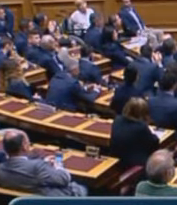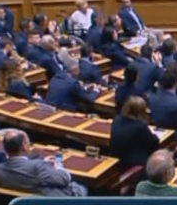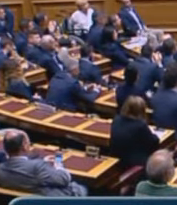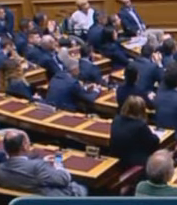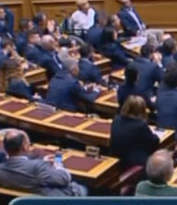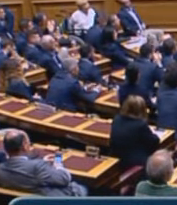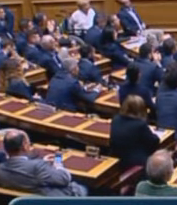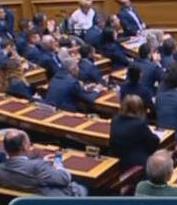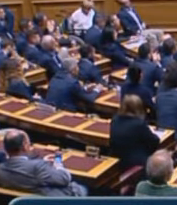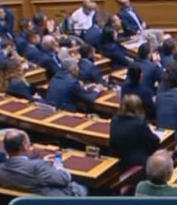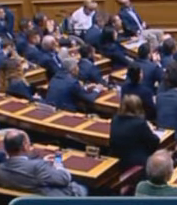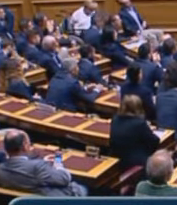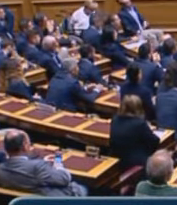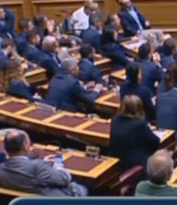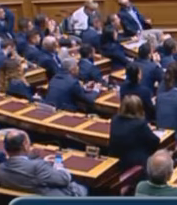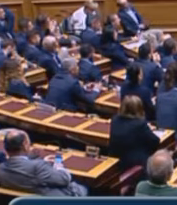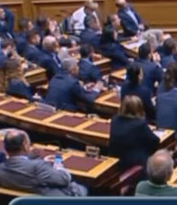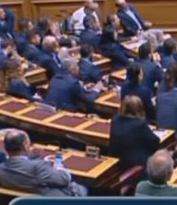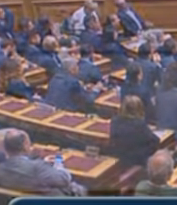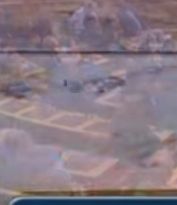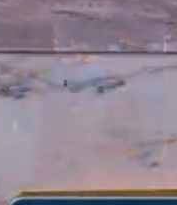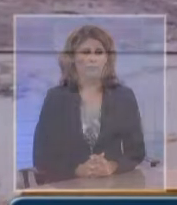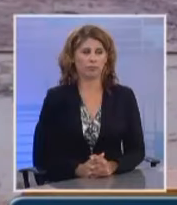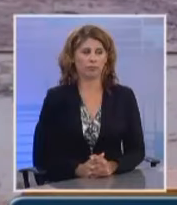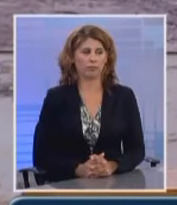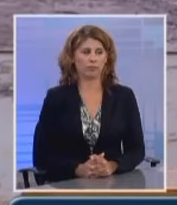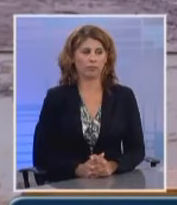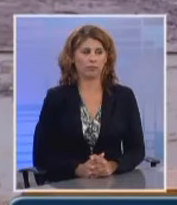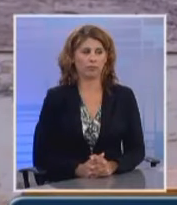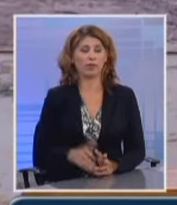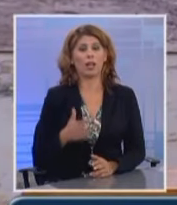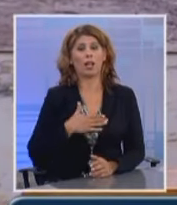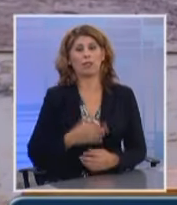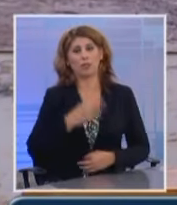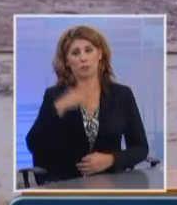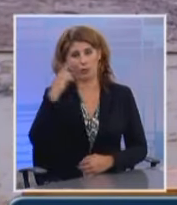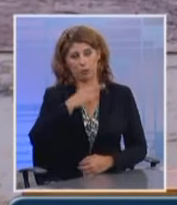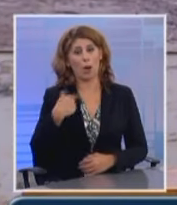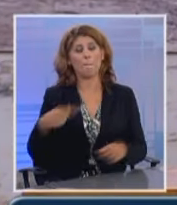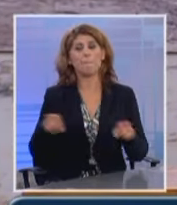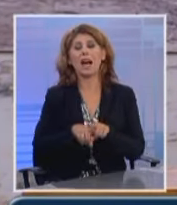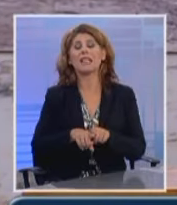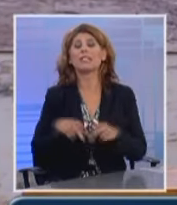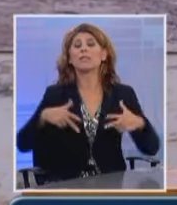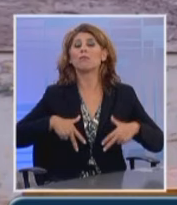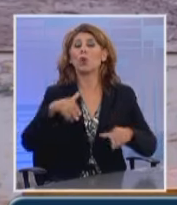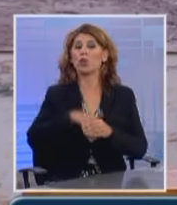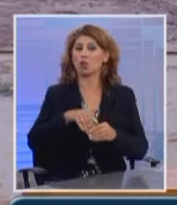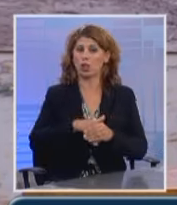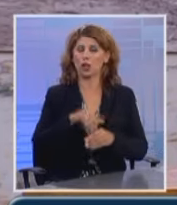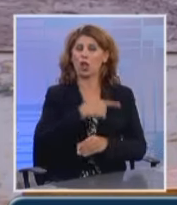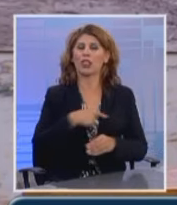Σας ευχαριστούμε κύριε Πρωθυπουργέ. Μαζί μας επίσης είναι τώρα ο Υπουργός Εσωτερικών και